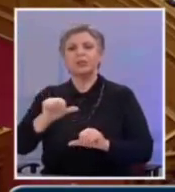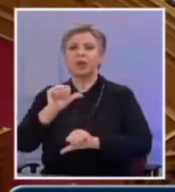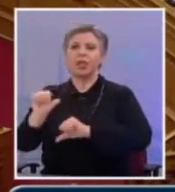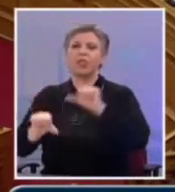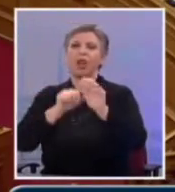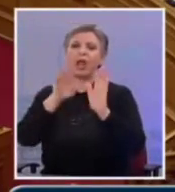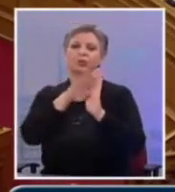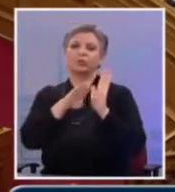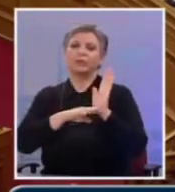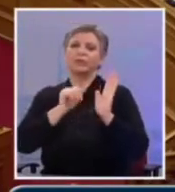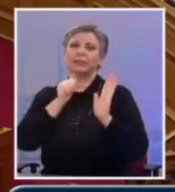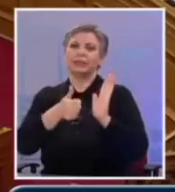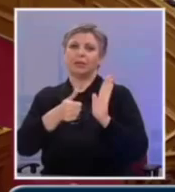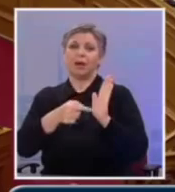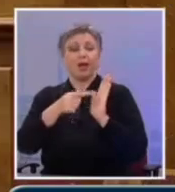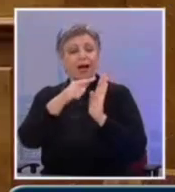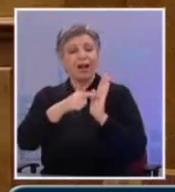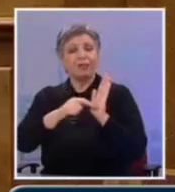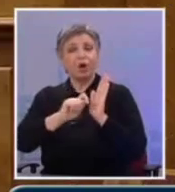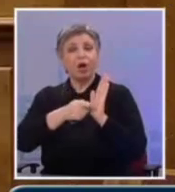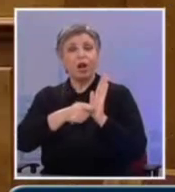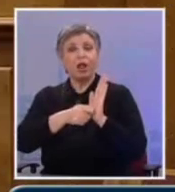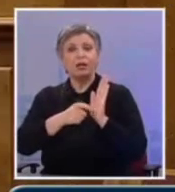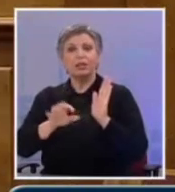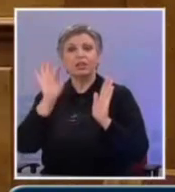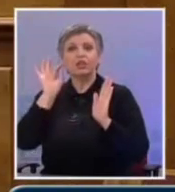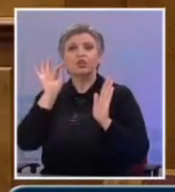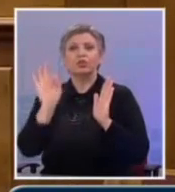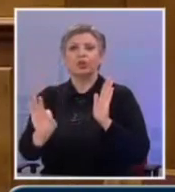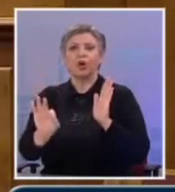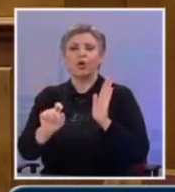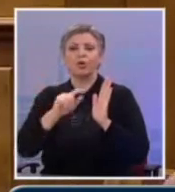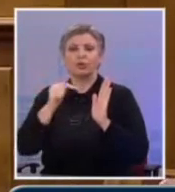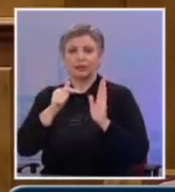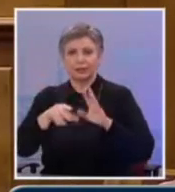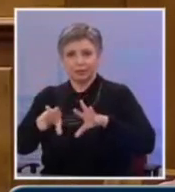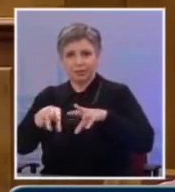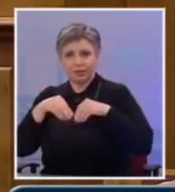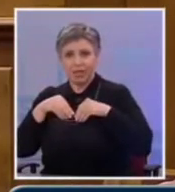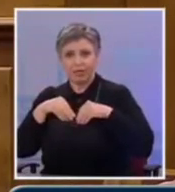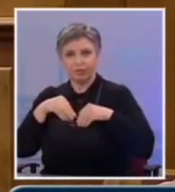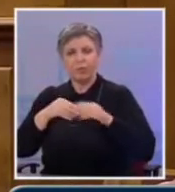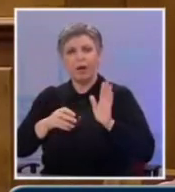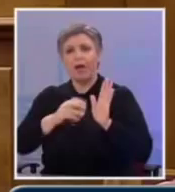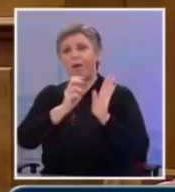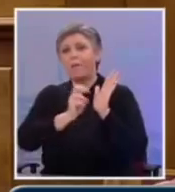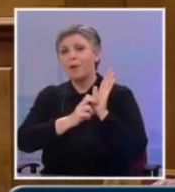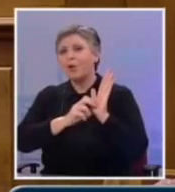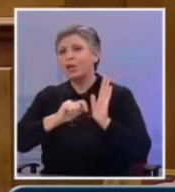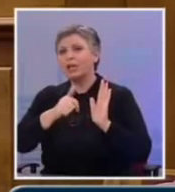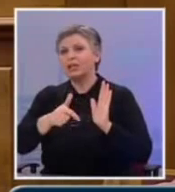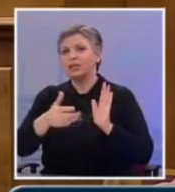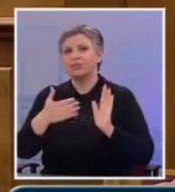εμβάθυνση της δημοκρατίας, όχι για τη συνταγματοποίηση του μνημονιακού καθεστώτος. και σε αυτή την